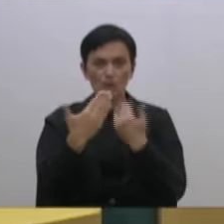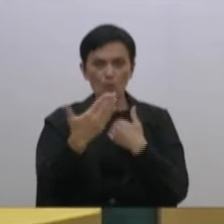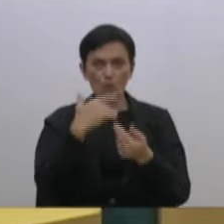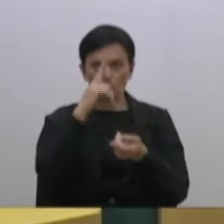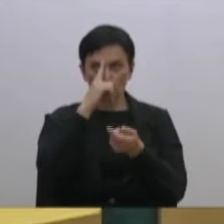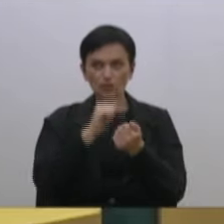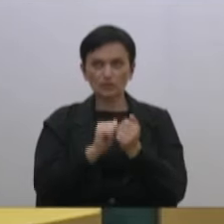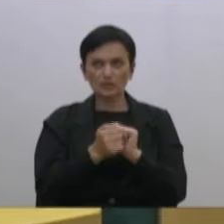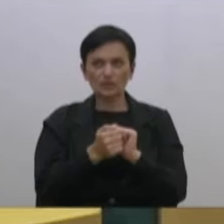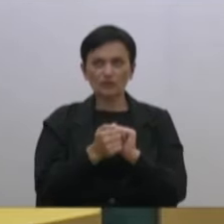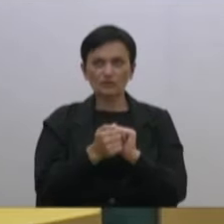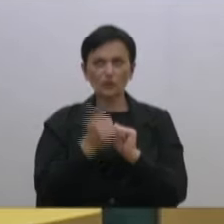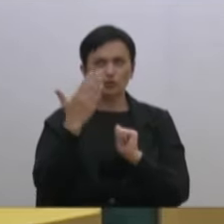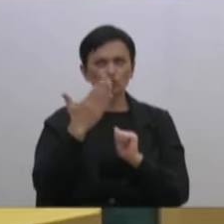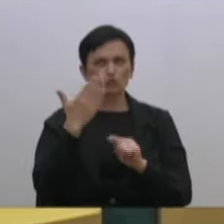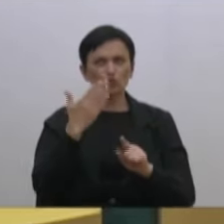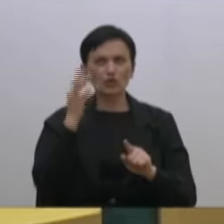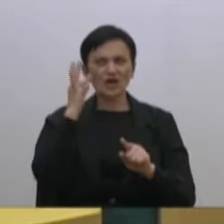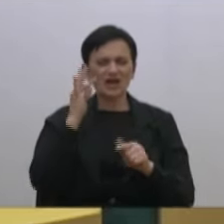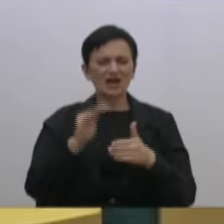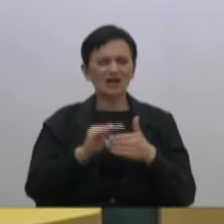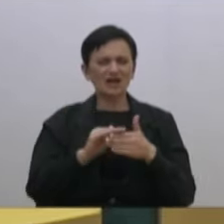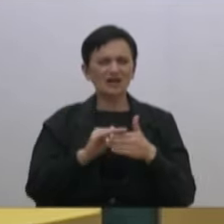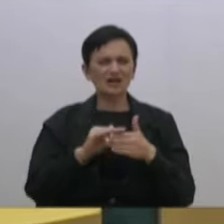გვახსოვს, თუ გავხსენ გვარი